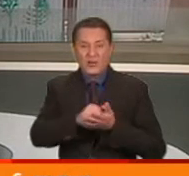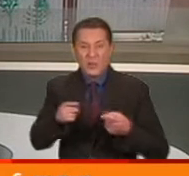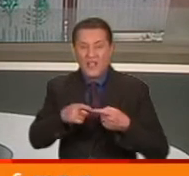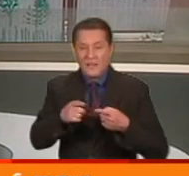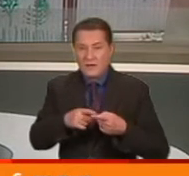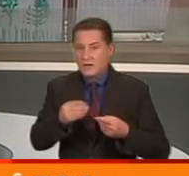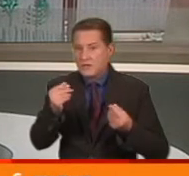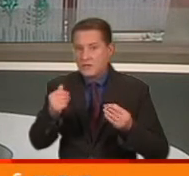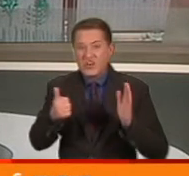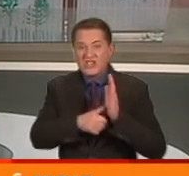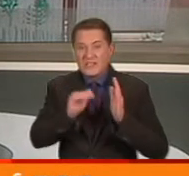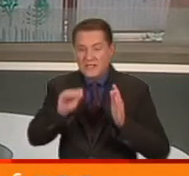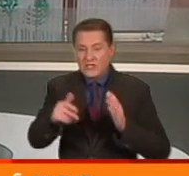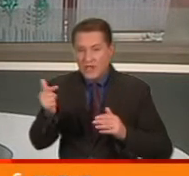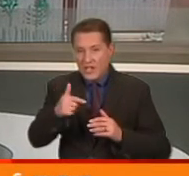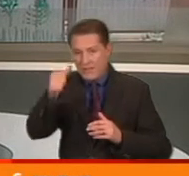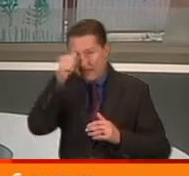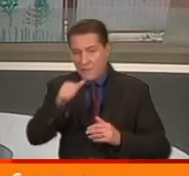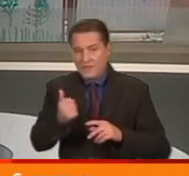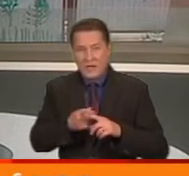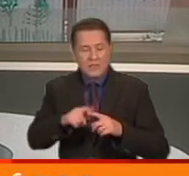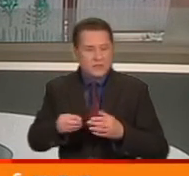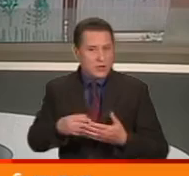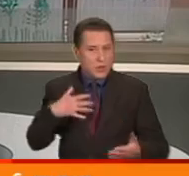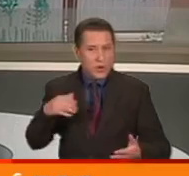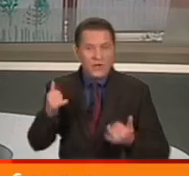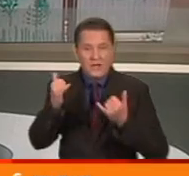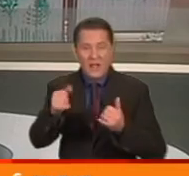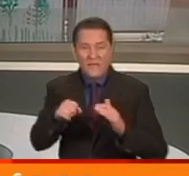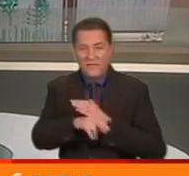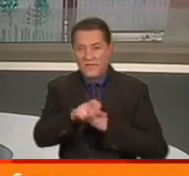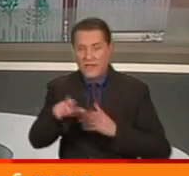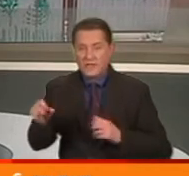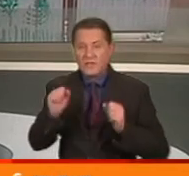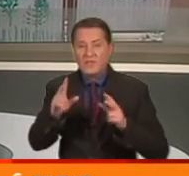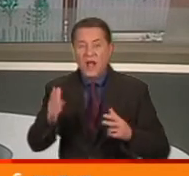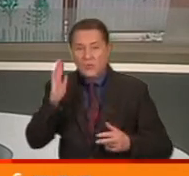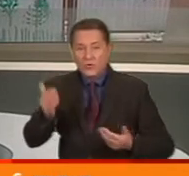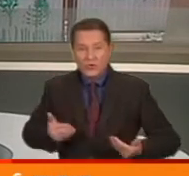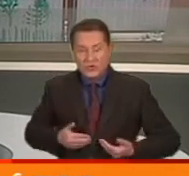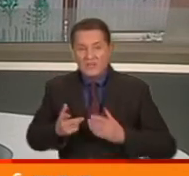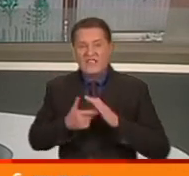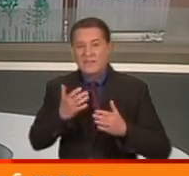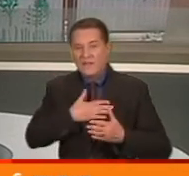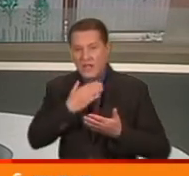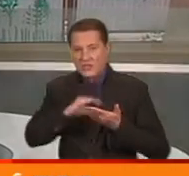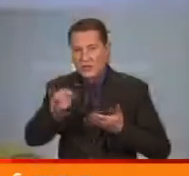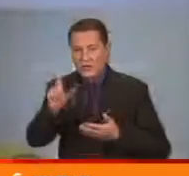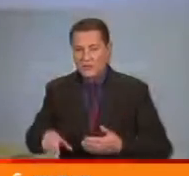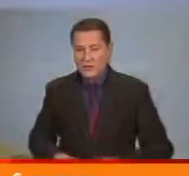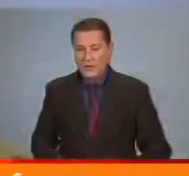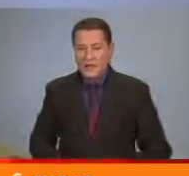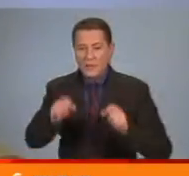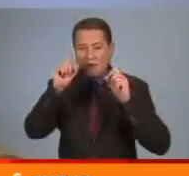сягають 6 тисяч гривень на місяць. А це задорого для втікачів. Як вони збираються там жити, дізнавалася Юлія Фанасьєва.